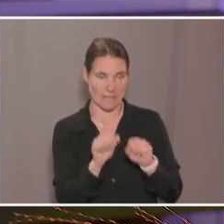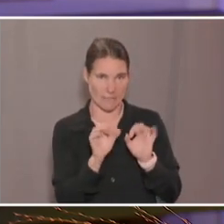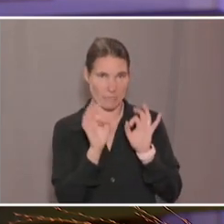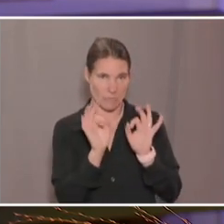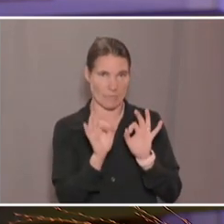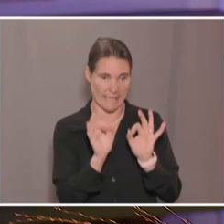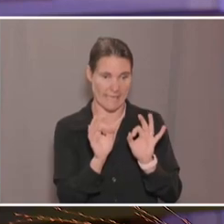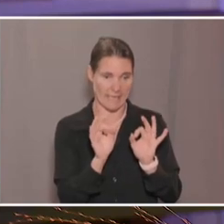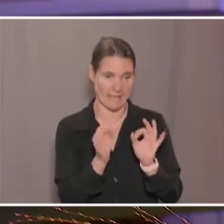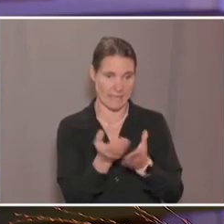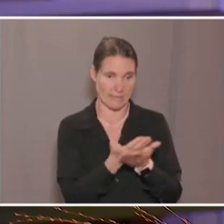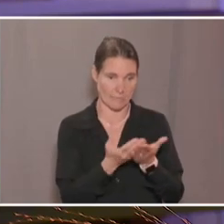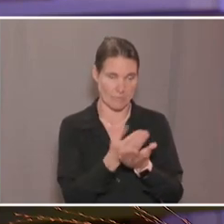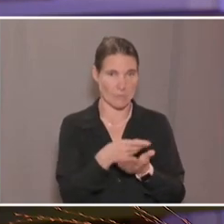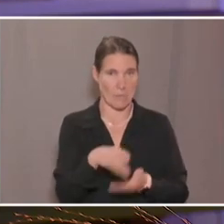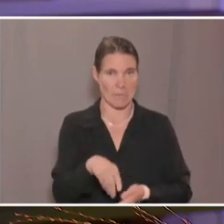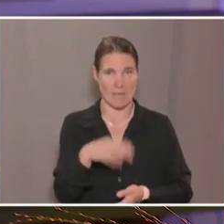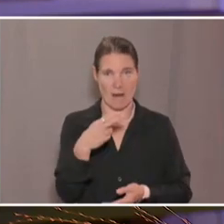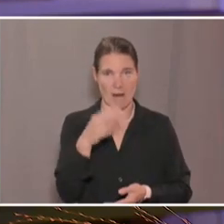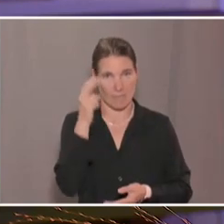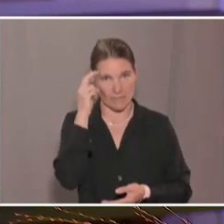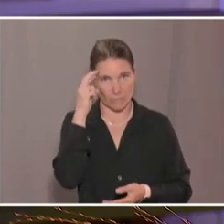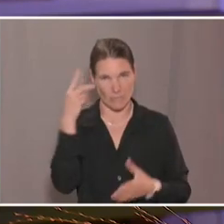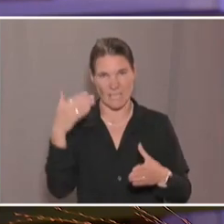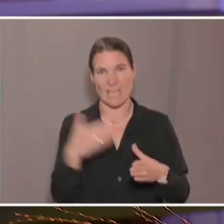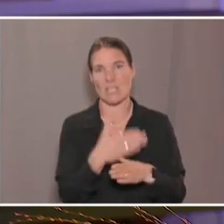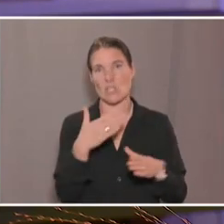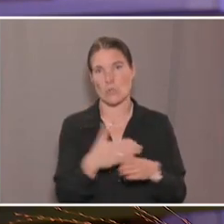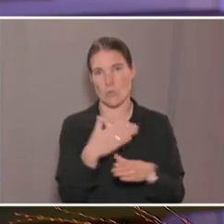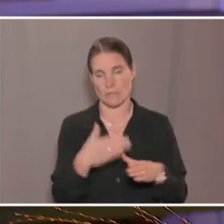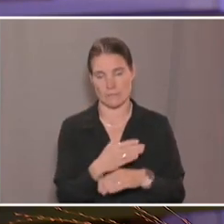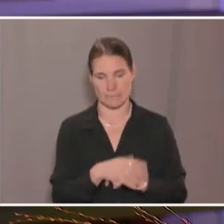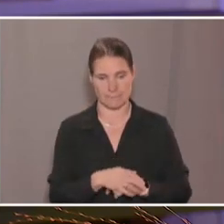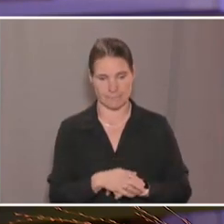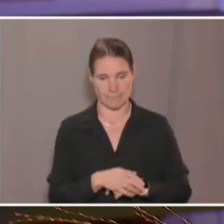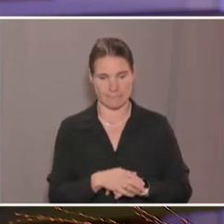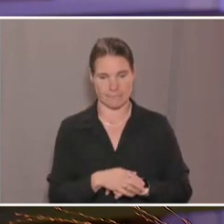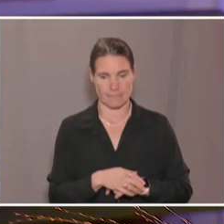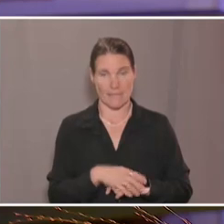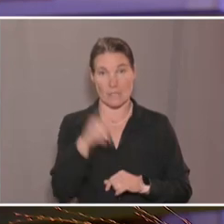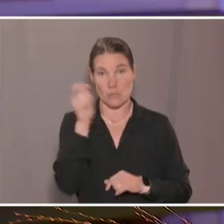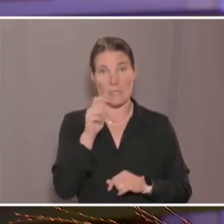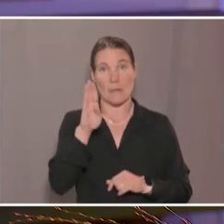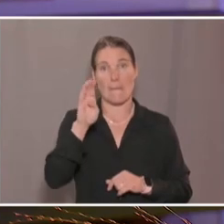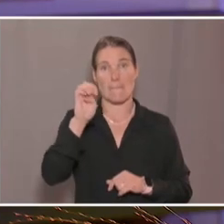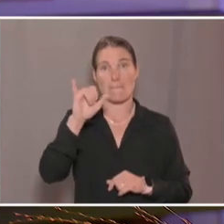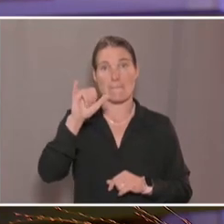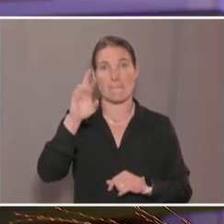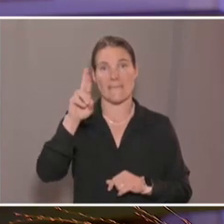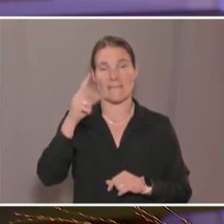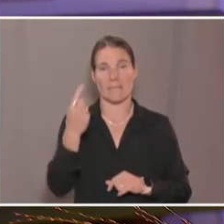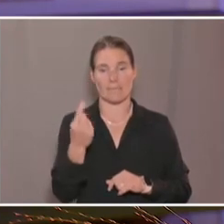Lehrkörpers der PH Flensburg zu stören schien. Schon als Student hatte sich Beyer für die